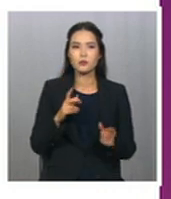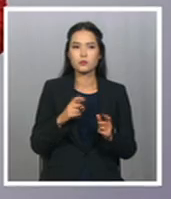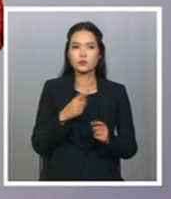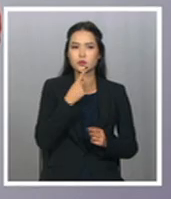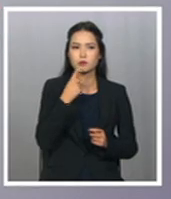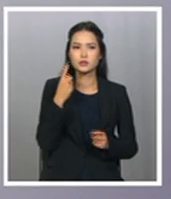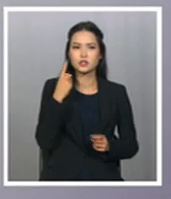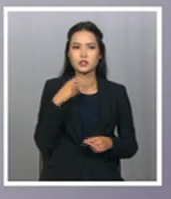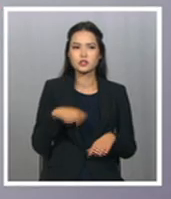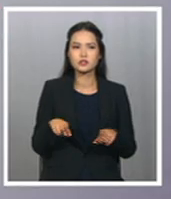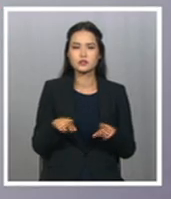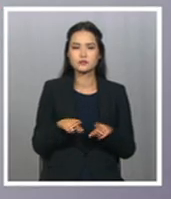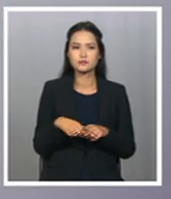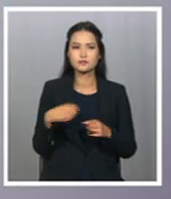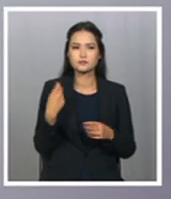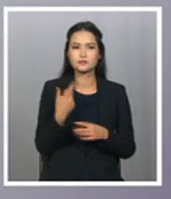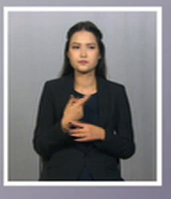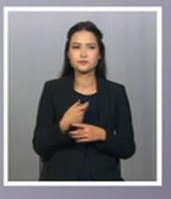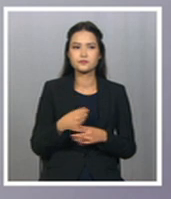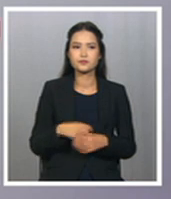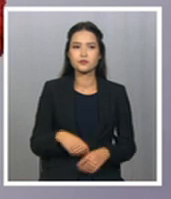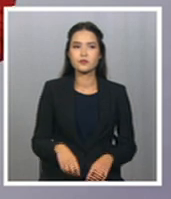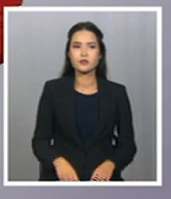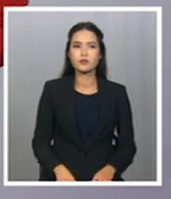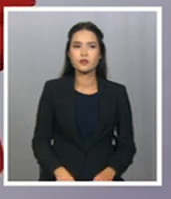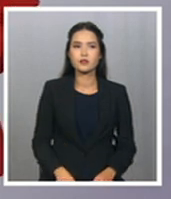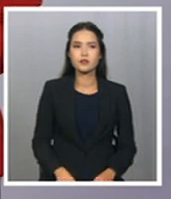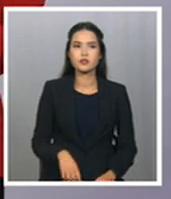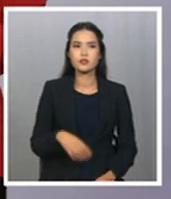көздеріндей мөлдірейді. Бұл Шығаның портреті.